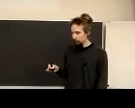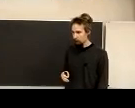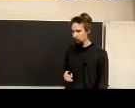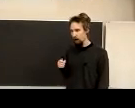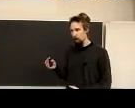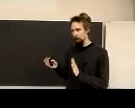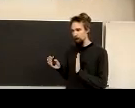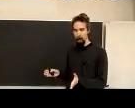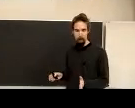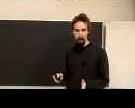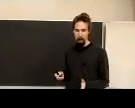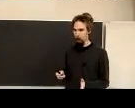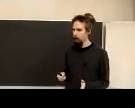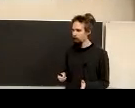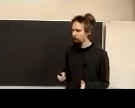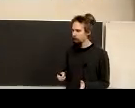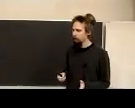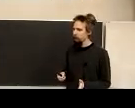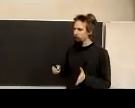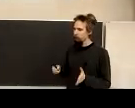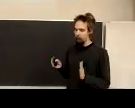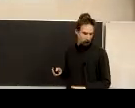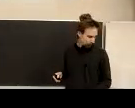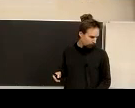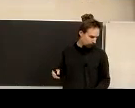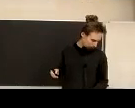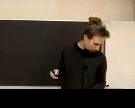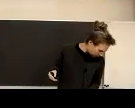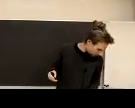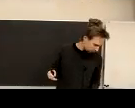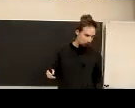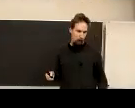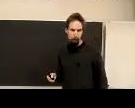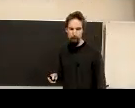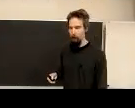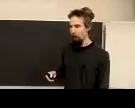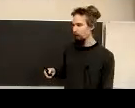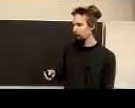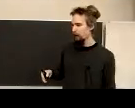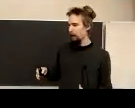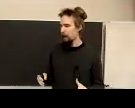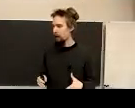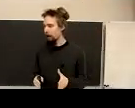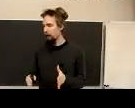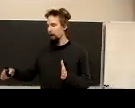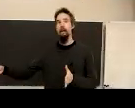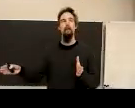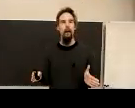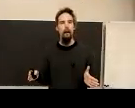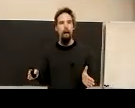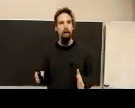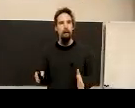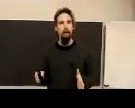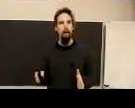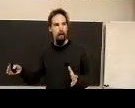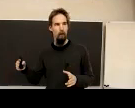janan kuvaamaan tavallaan tätä ilmiötä. Voidaan ajatella, että meidän kokemukset eri ajanhetkinä voi